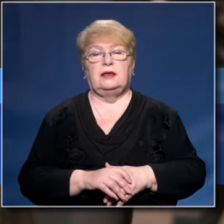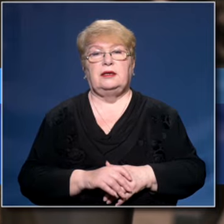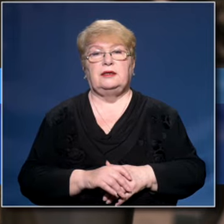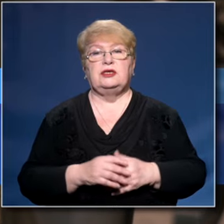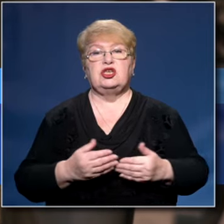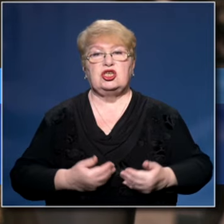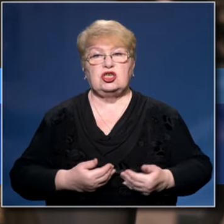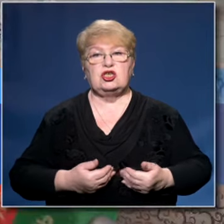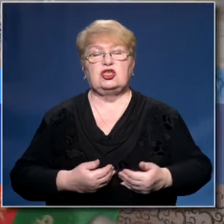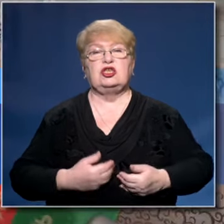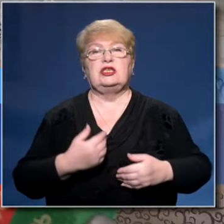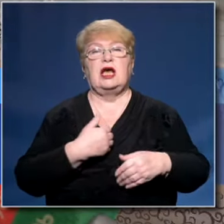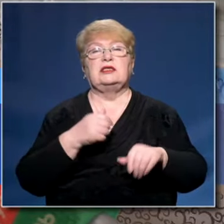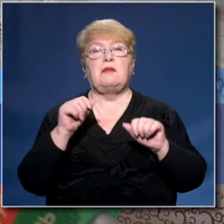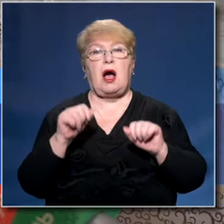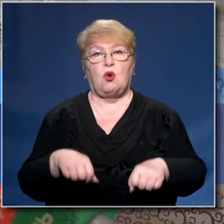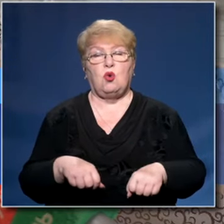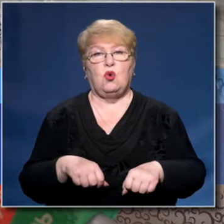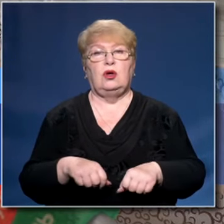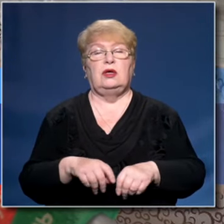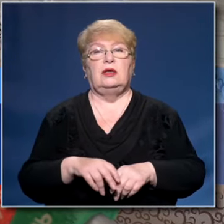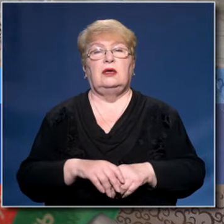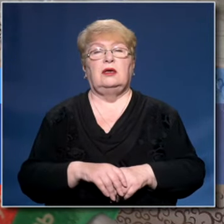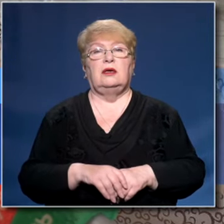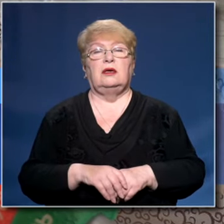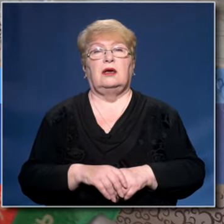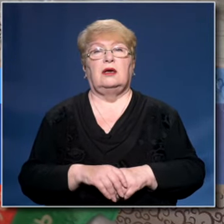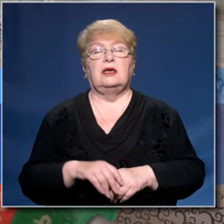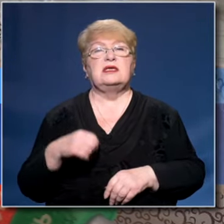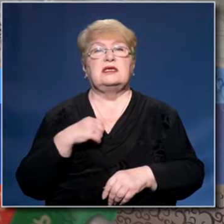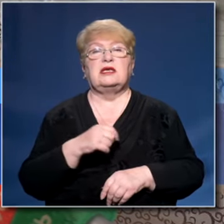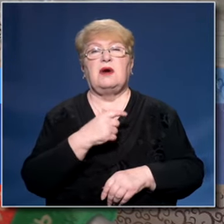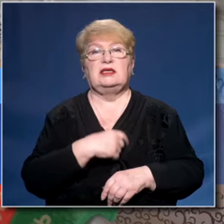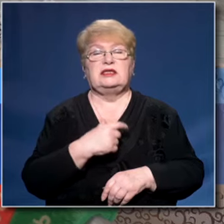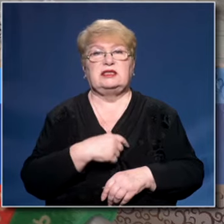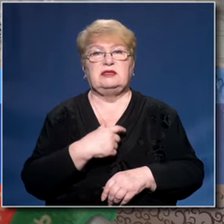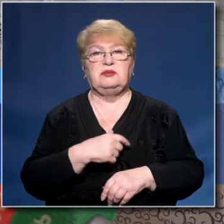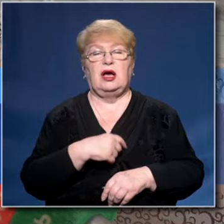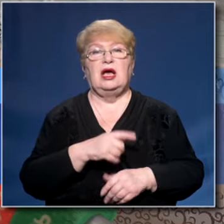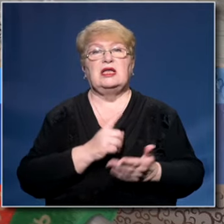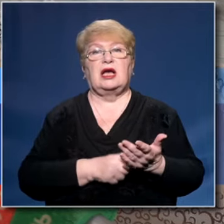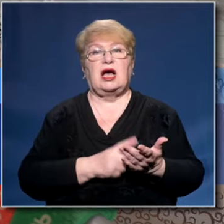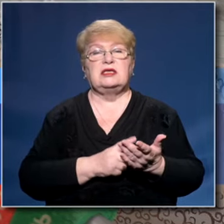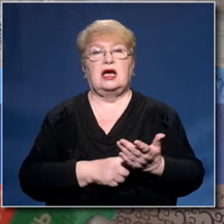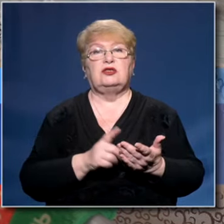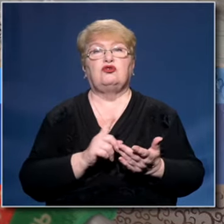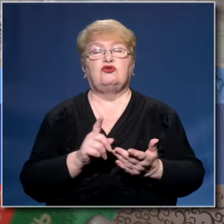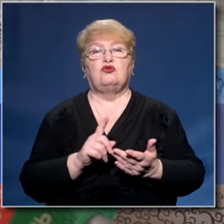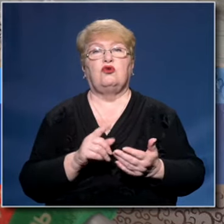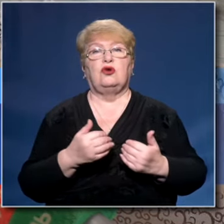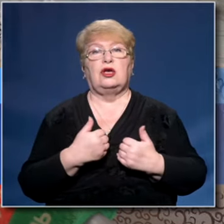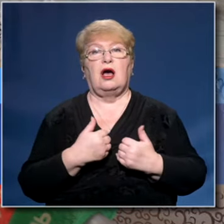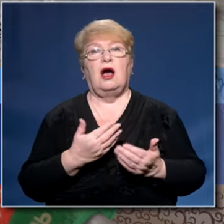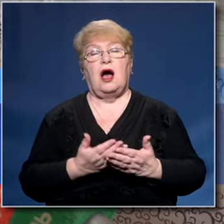стремления Есть жить что я смогу я сама себя Ну докажу что